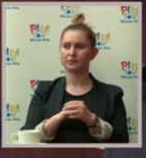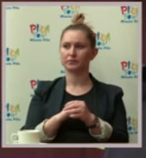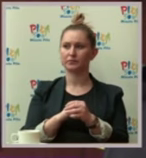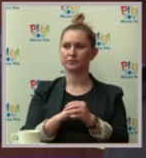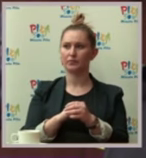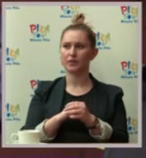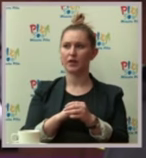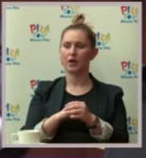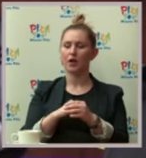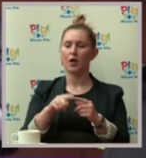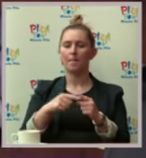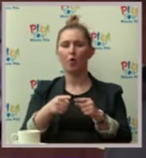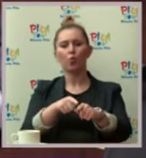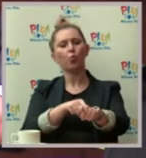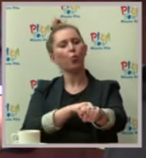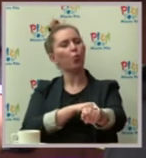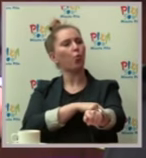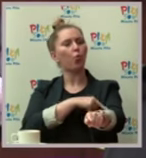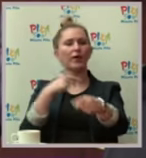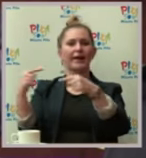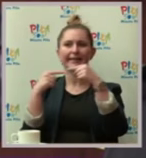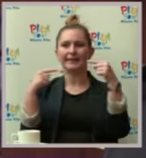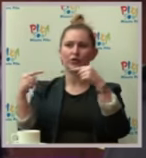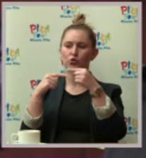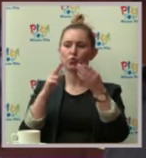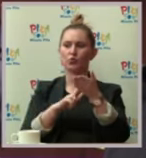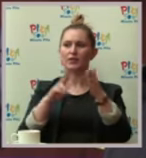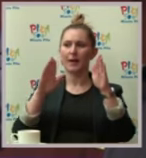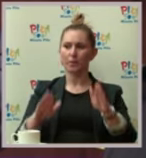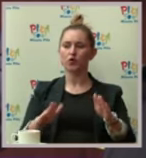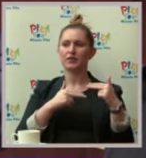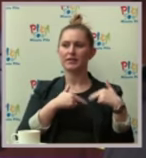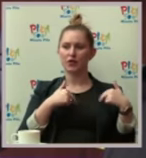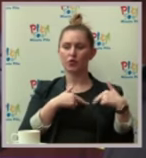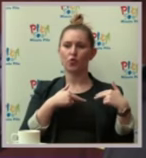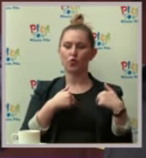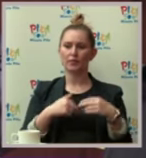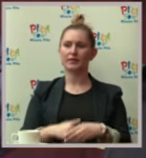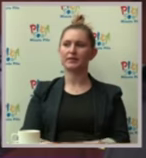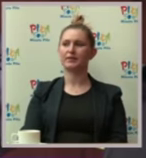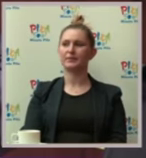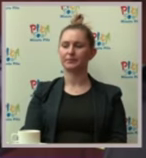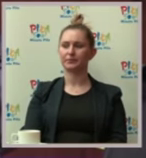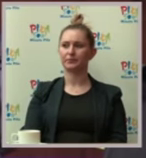Po długiej dyskusji na temat, jakie by to miały być stawki, tutaj